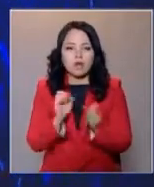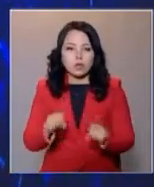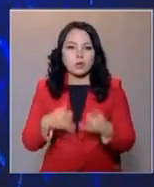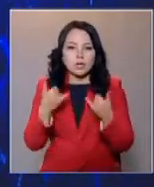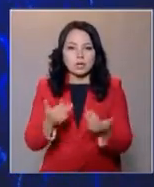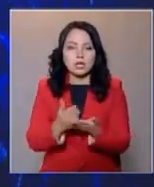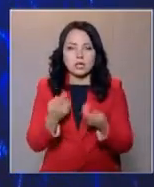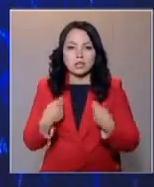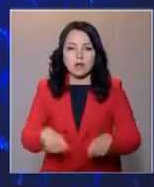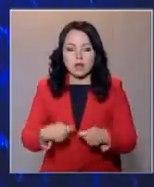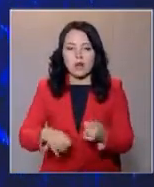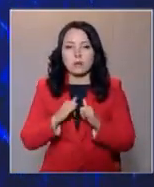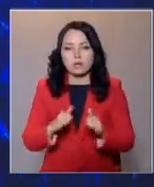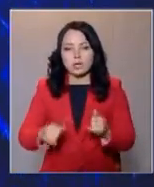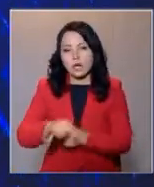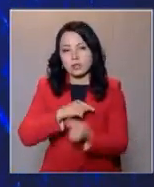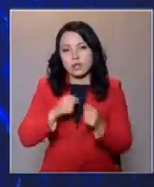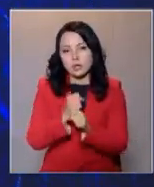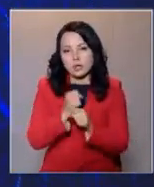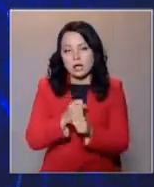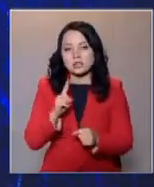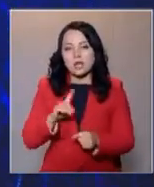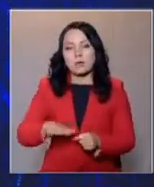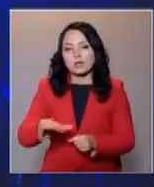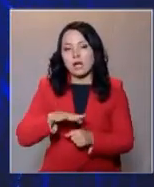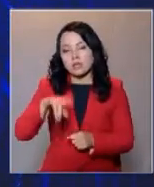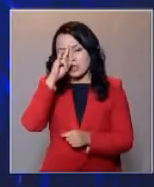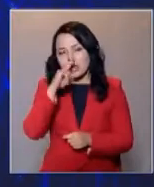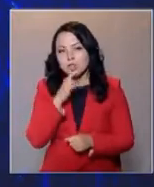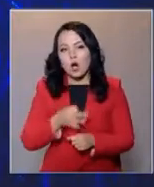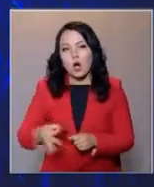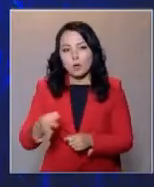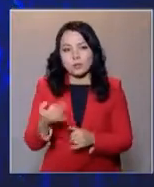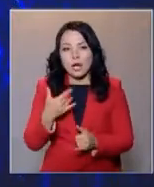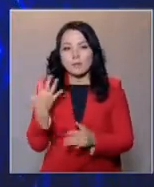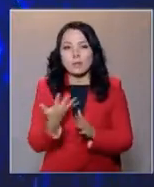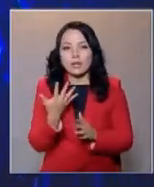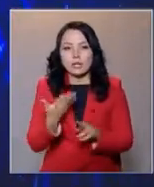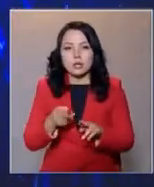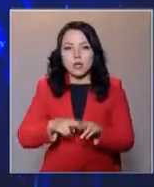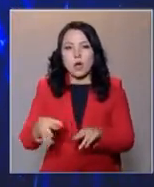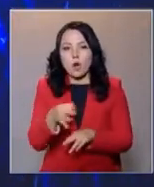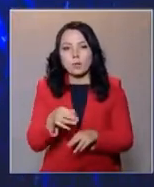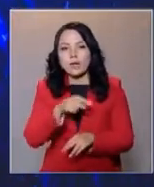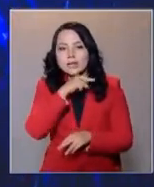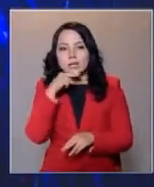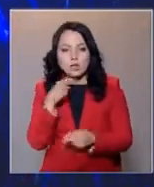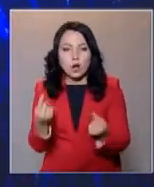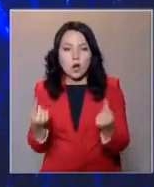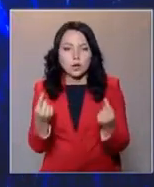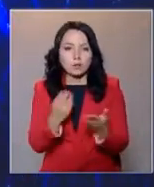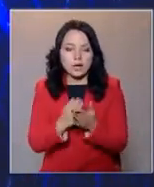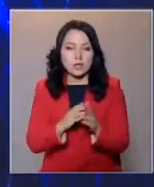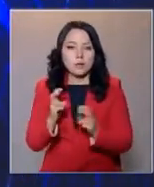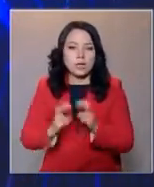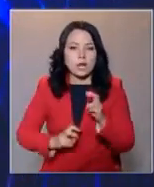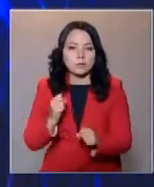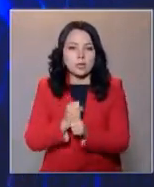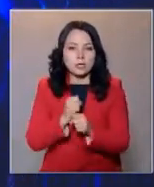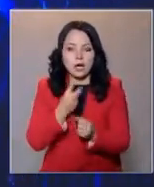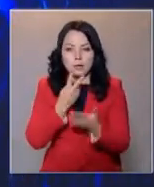для товаропроизводителей, считают в Западно-Казахстанской области. Регион граничит с 5 областями России, и крупные промышленные